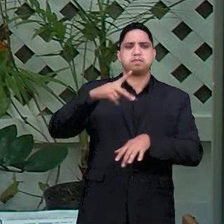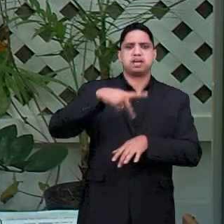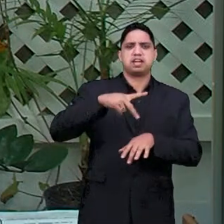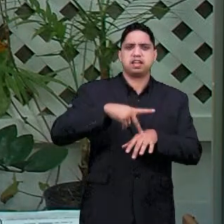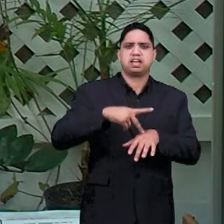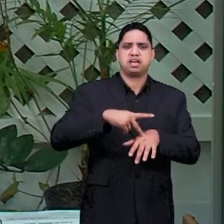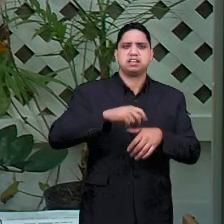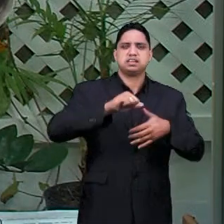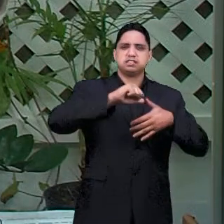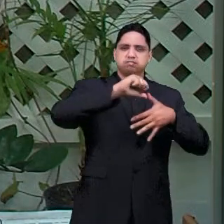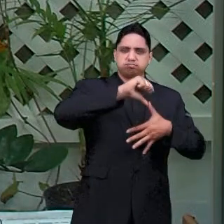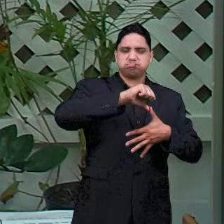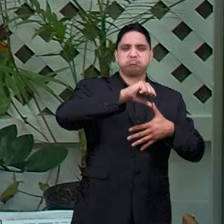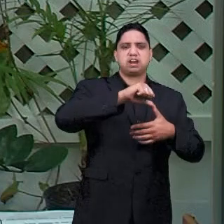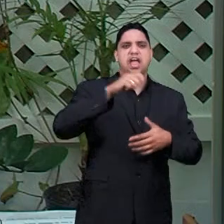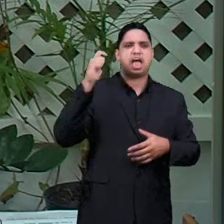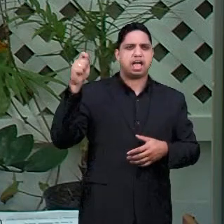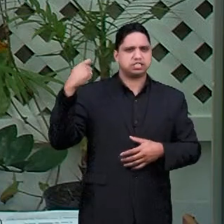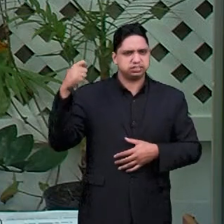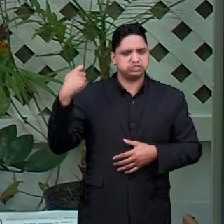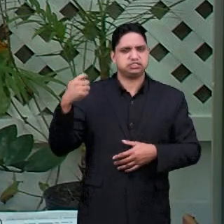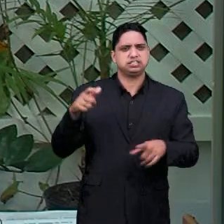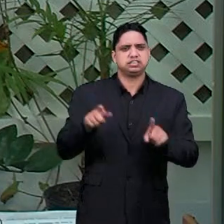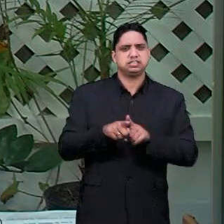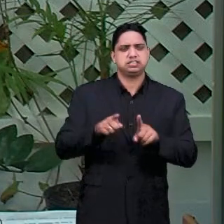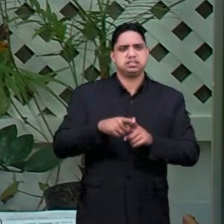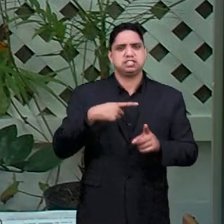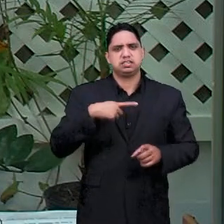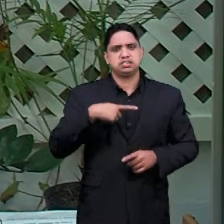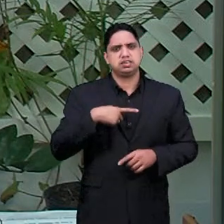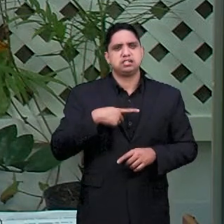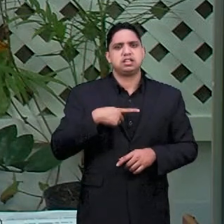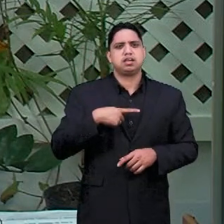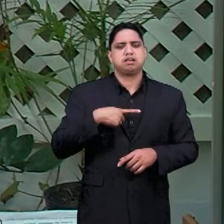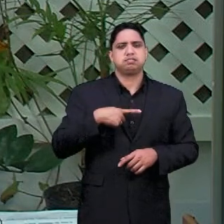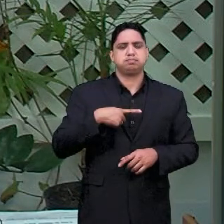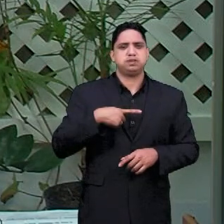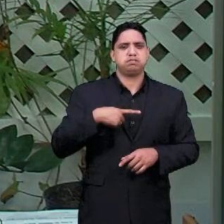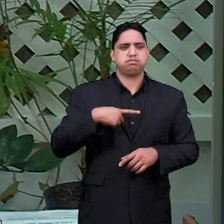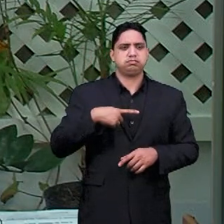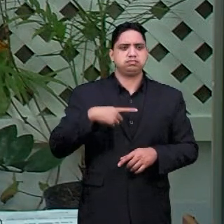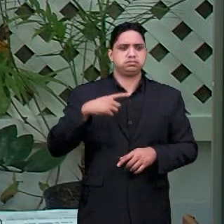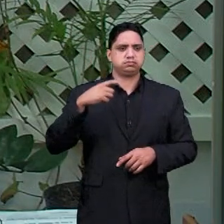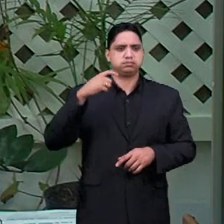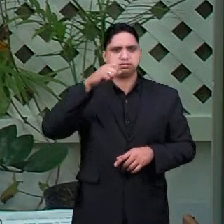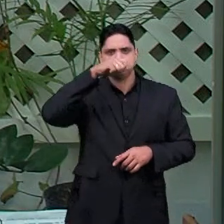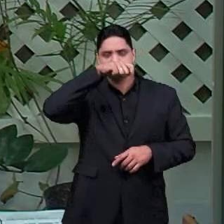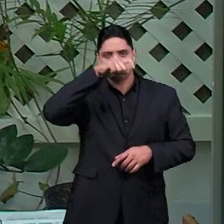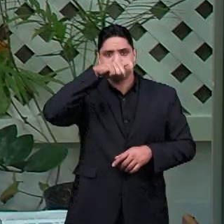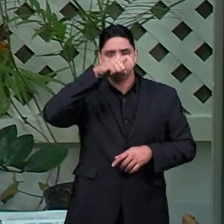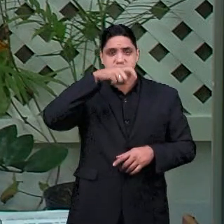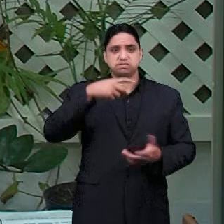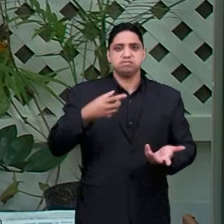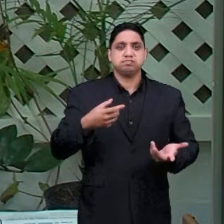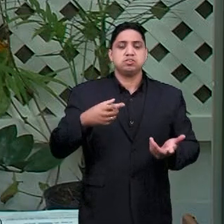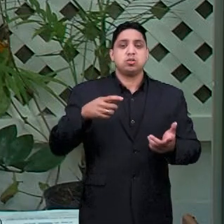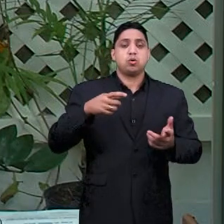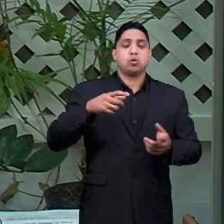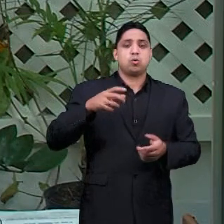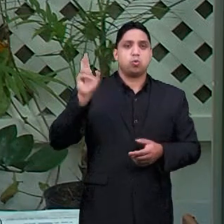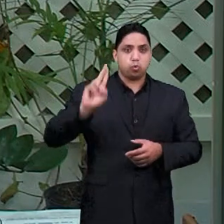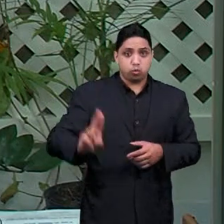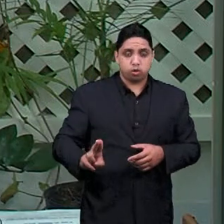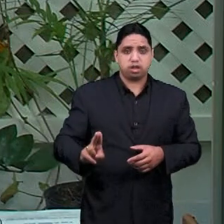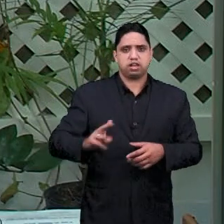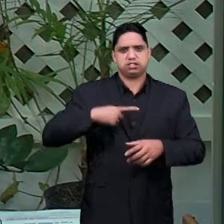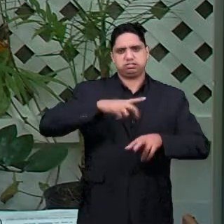nous avons compris Argentine, nous avons aussi le Pérou, Uruguay,